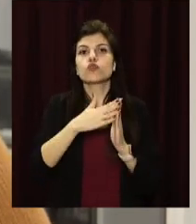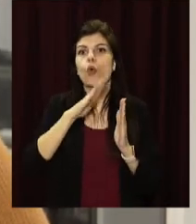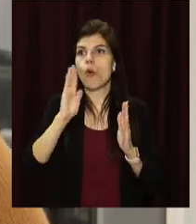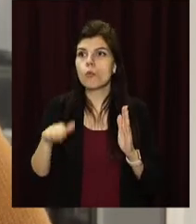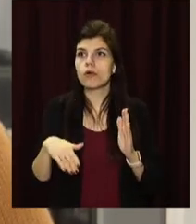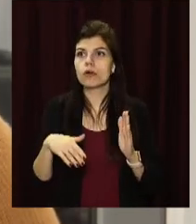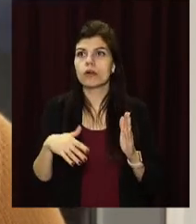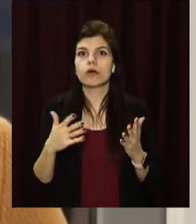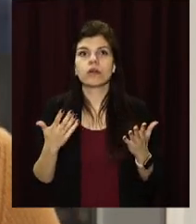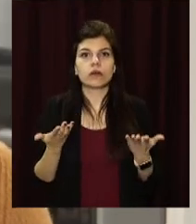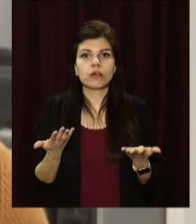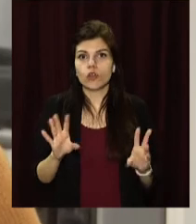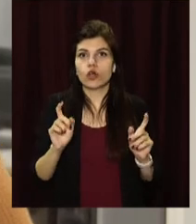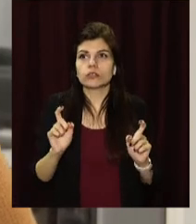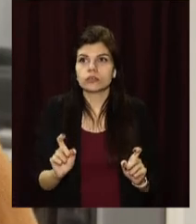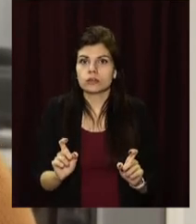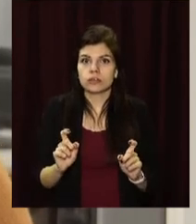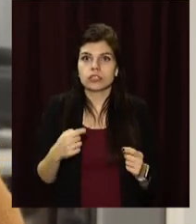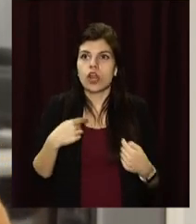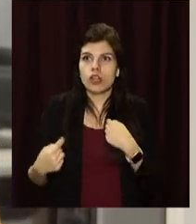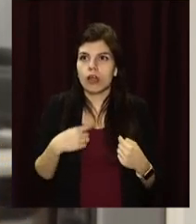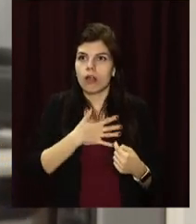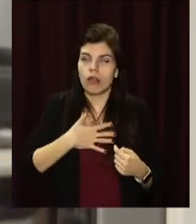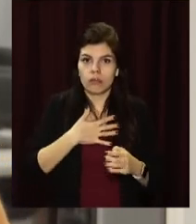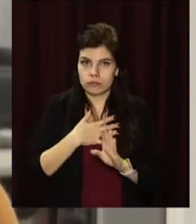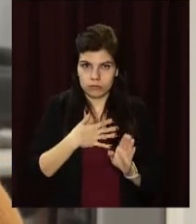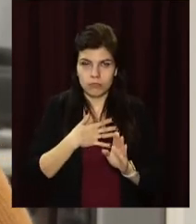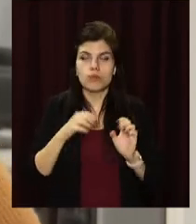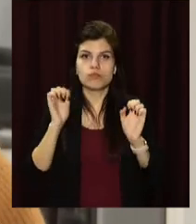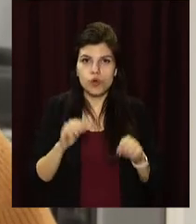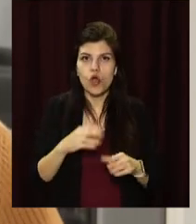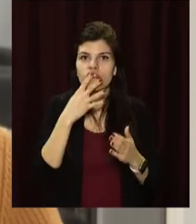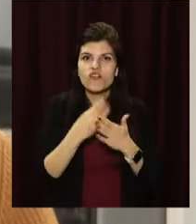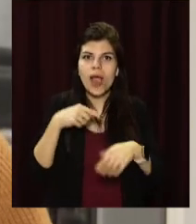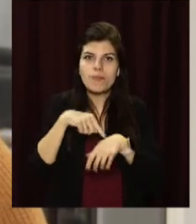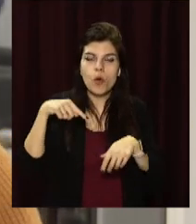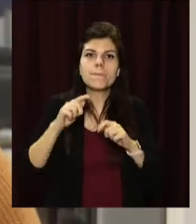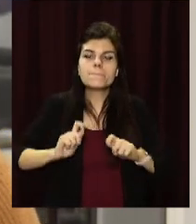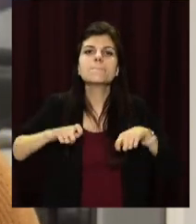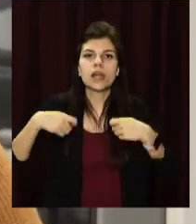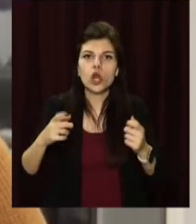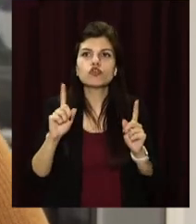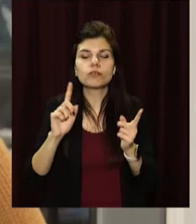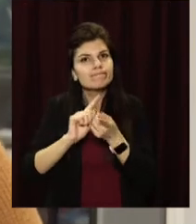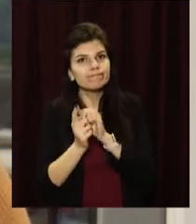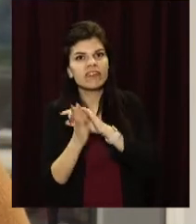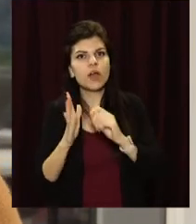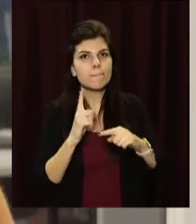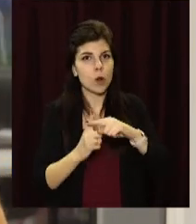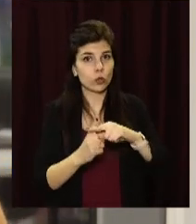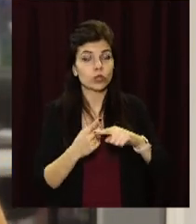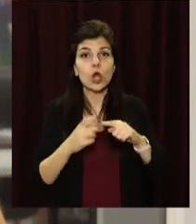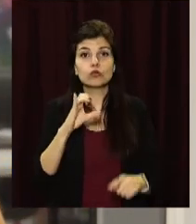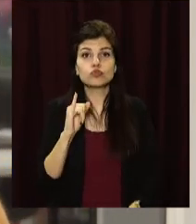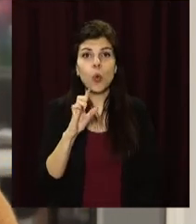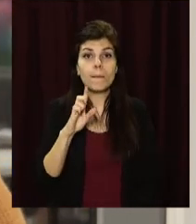і сидіти і страждати через це. Можна свої емоції трансформувати в щось позитивне. От якраз сублімація – це